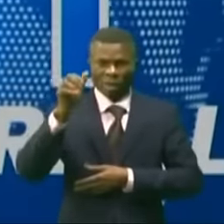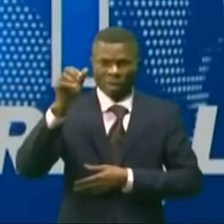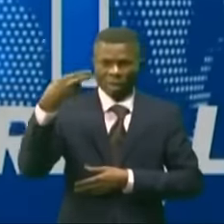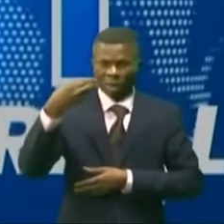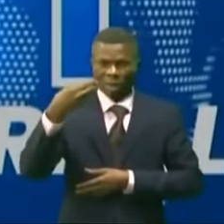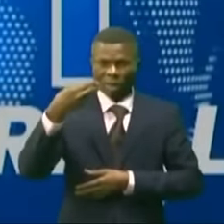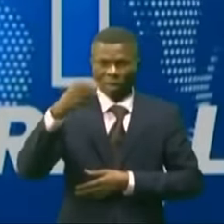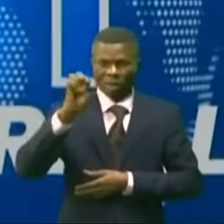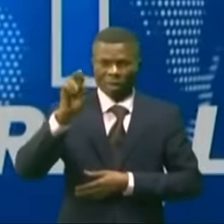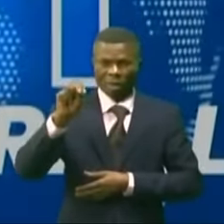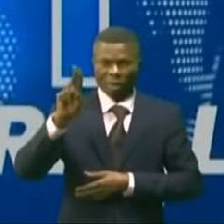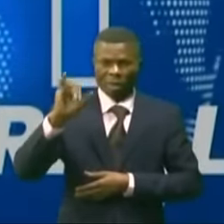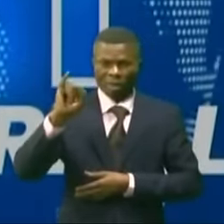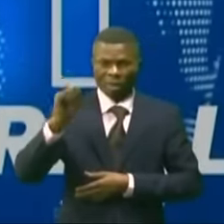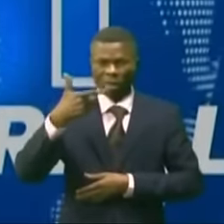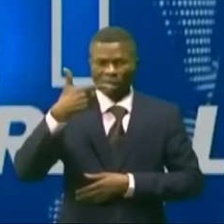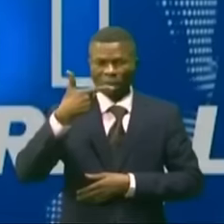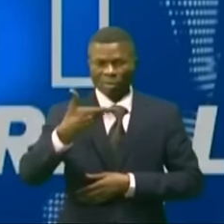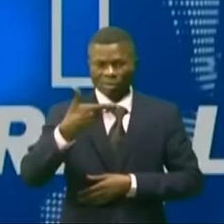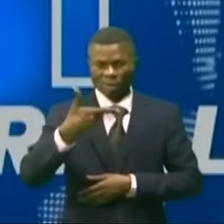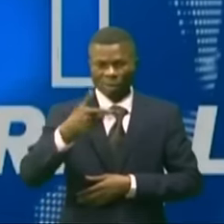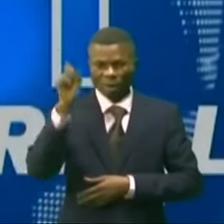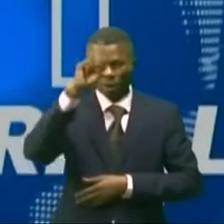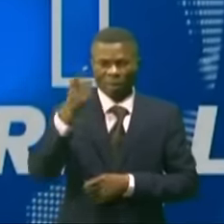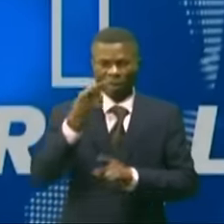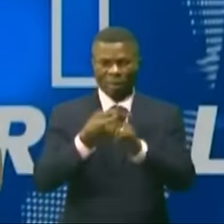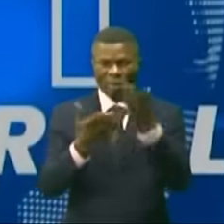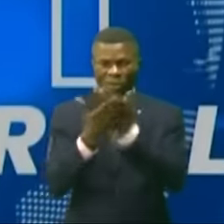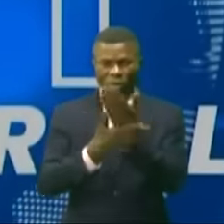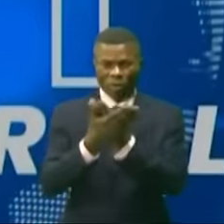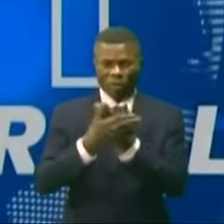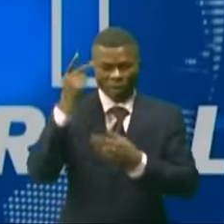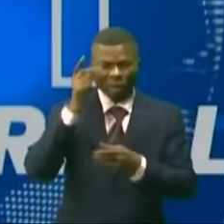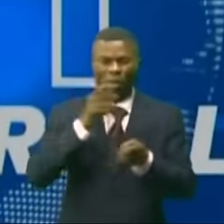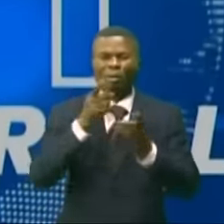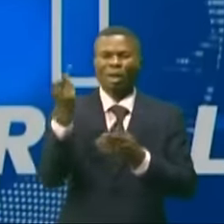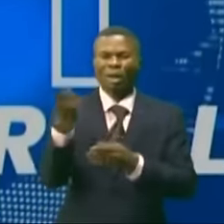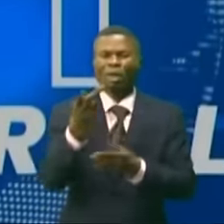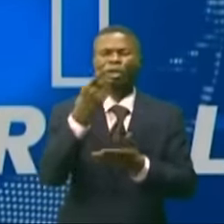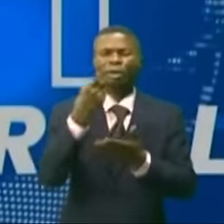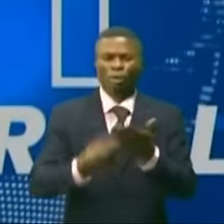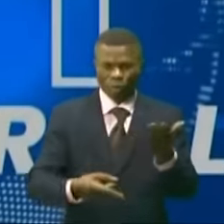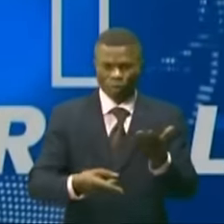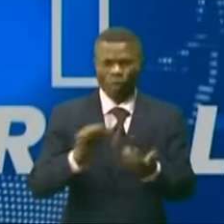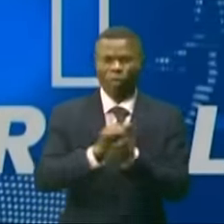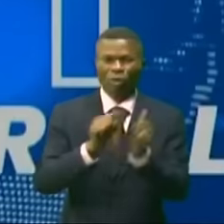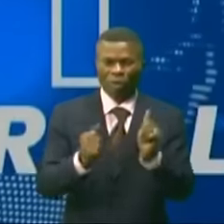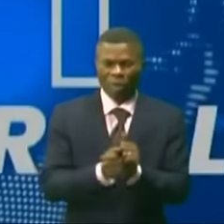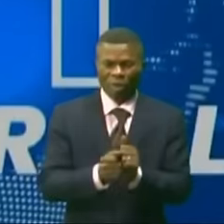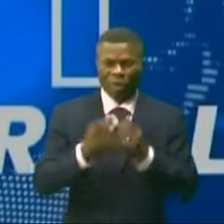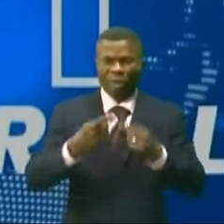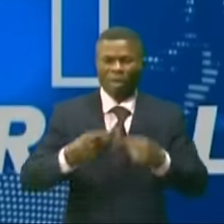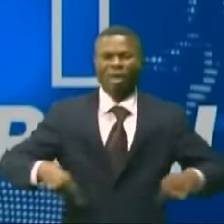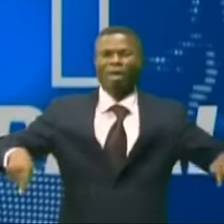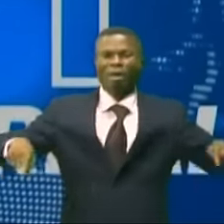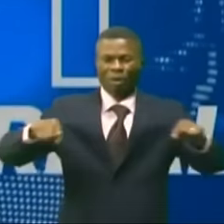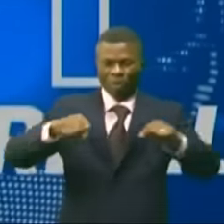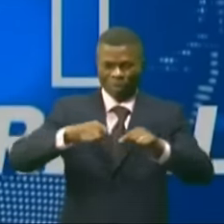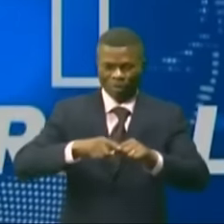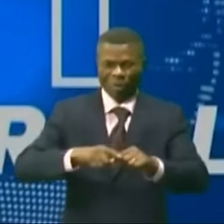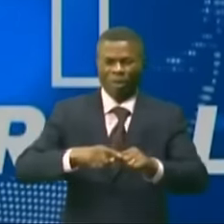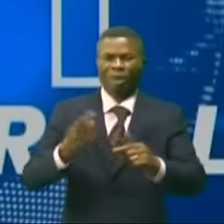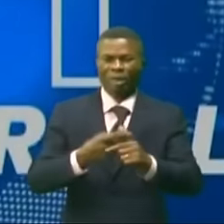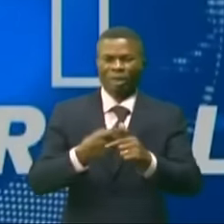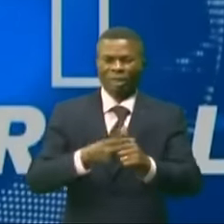akouise ce mardi 30 juillet à à Kinshasa leurs échanges ont porté sur des questions environnementales notamment